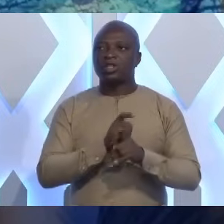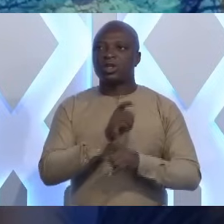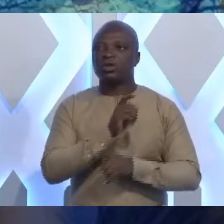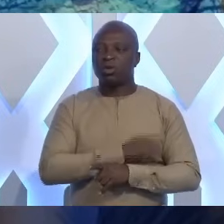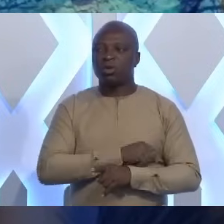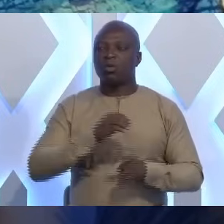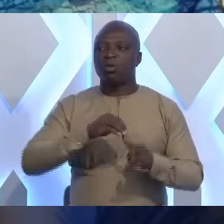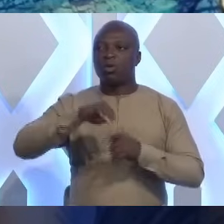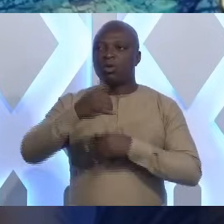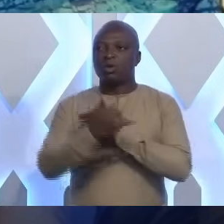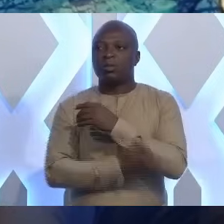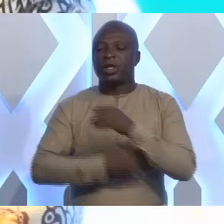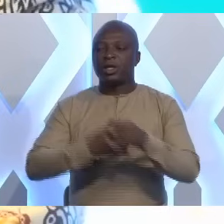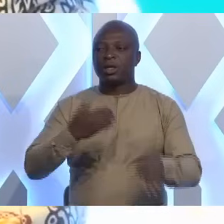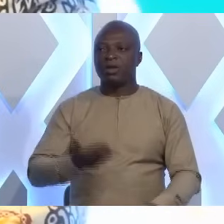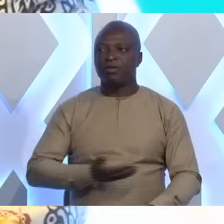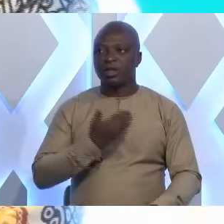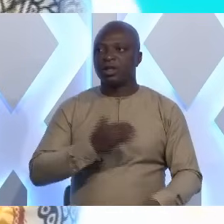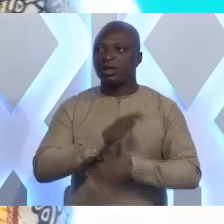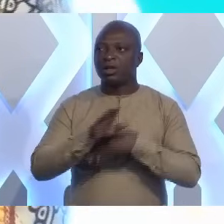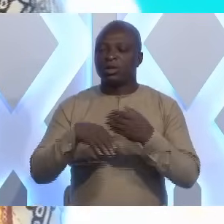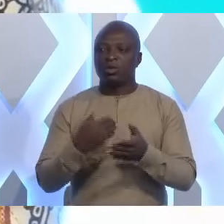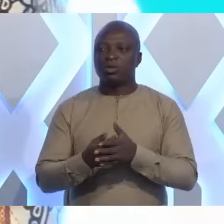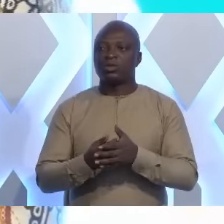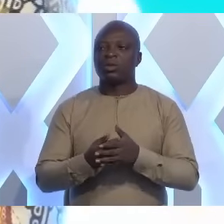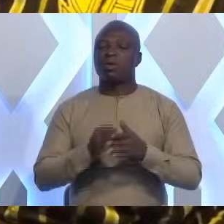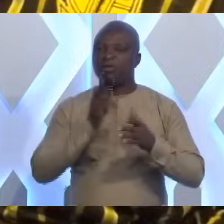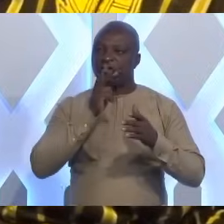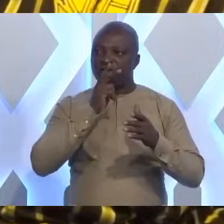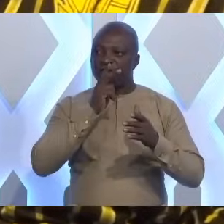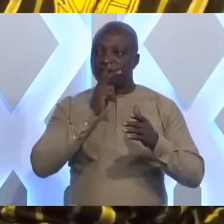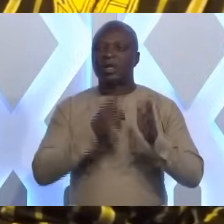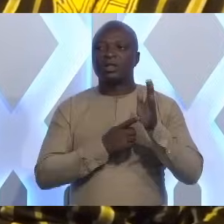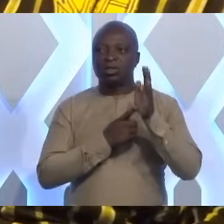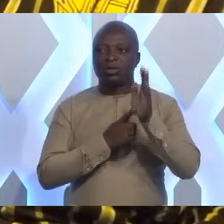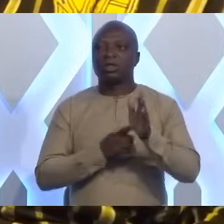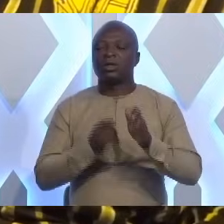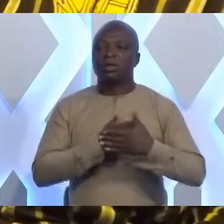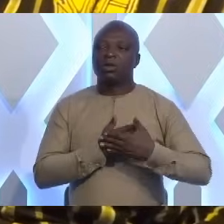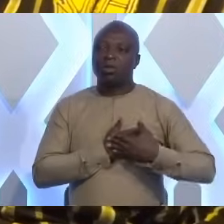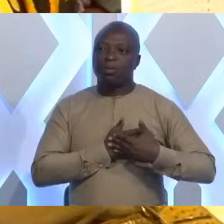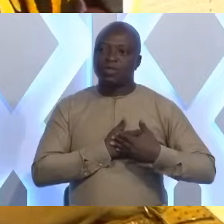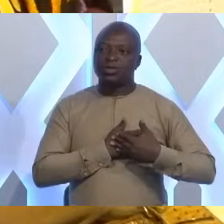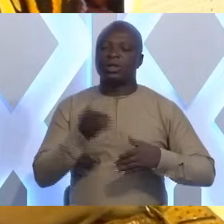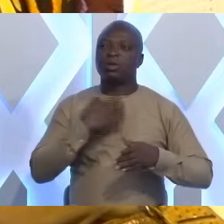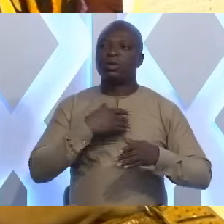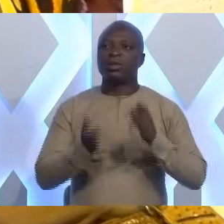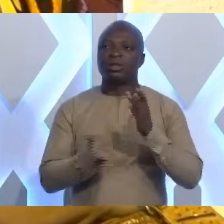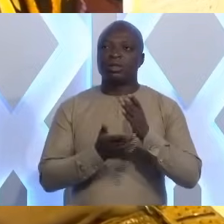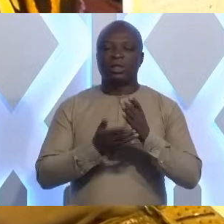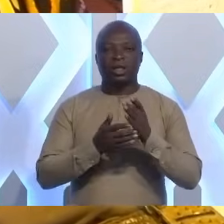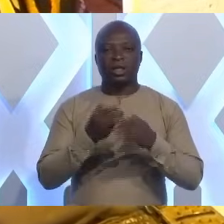ou d'autres pays invités. Tous ont brillamment démontré leur passion et leur génie